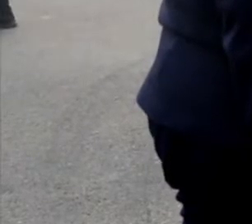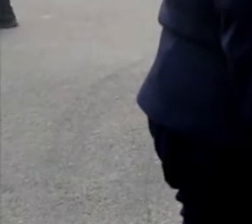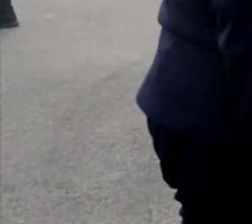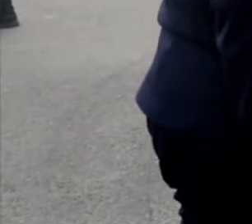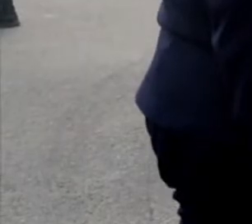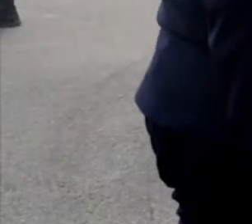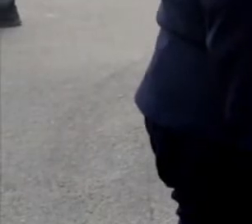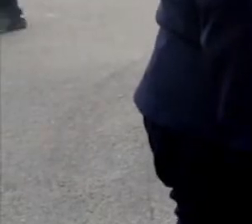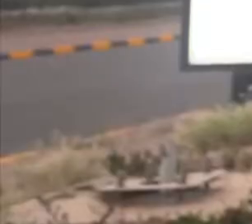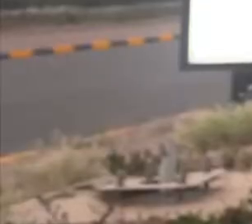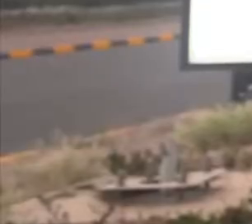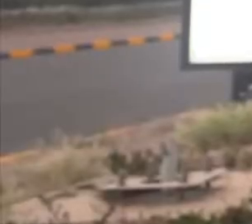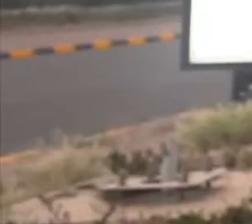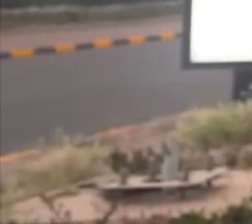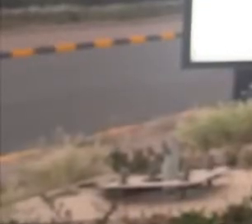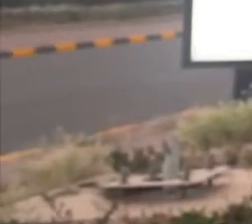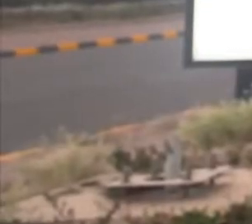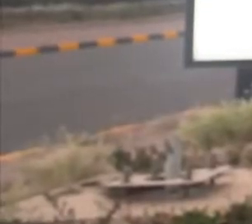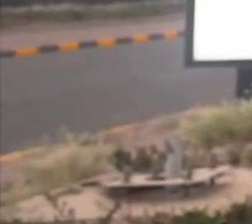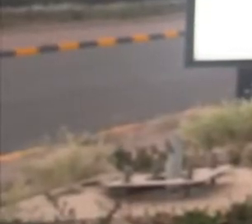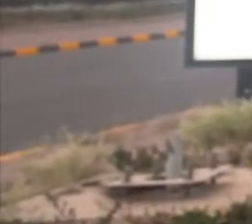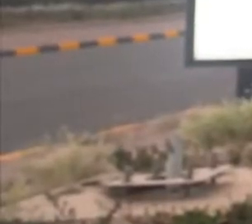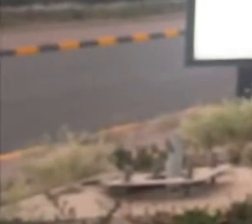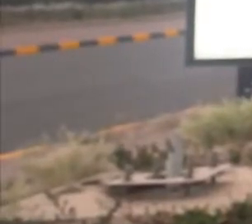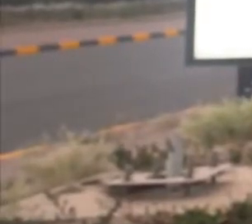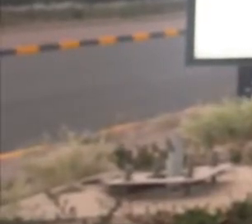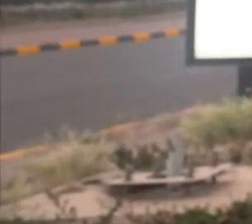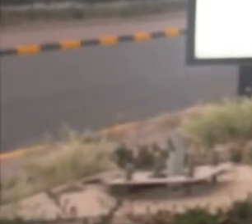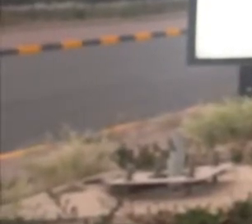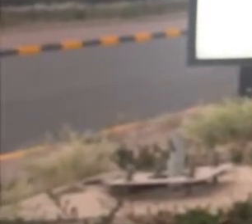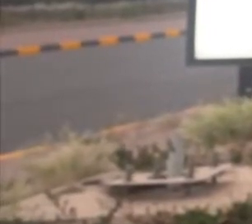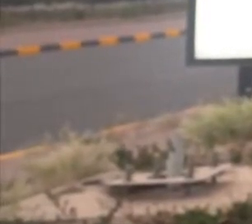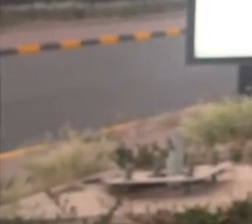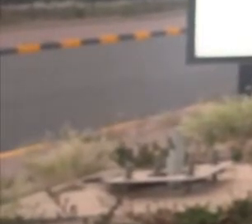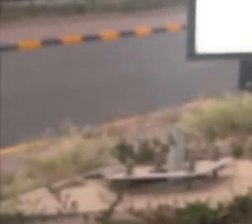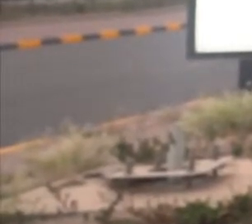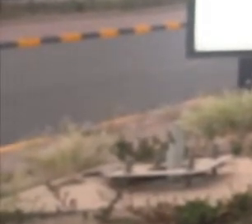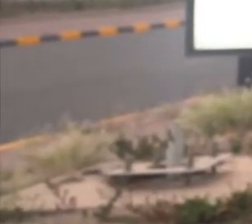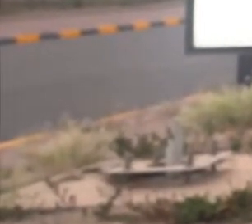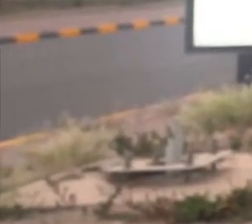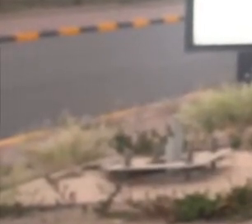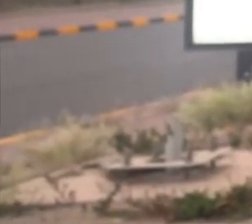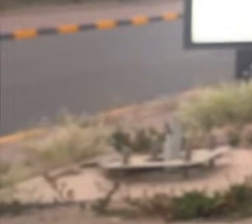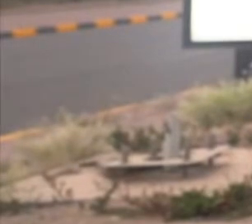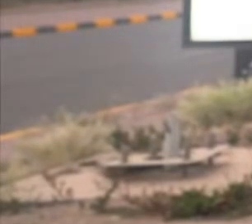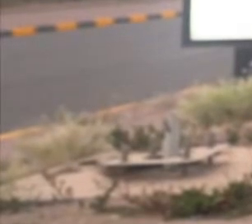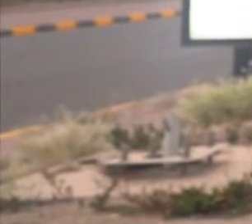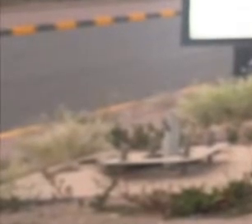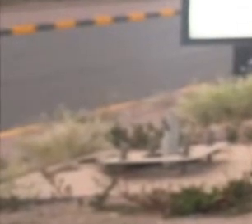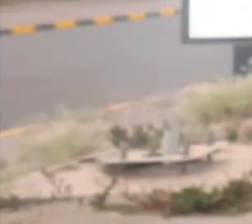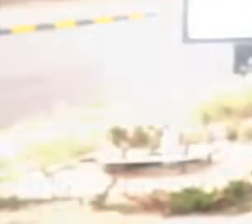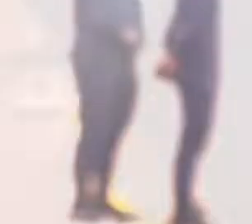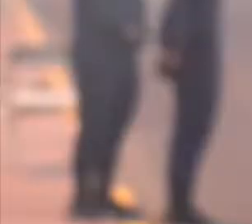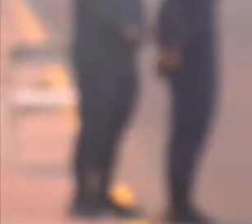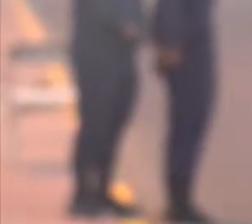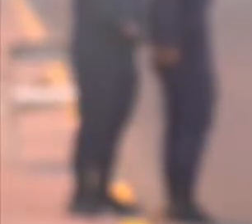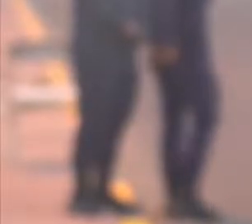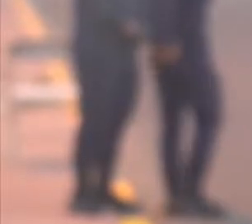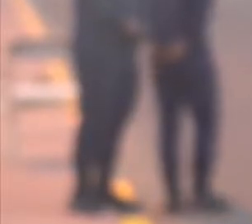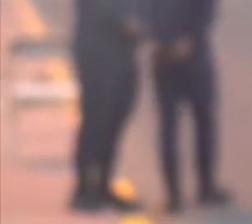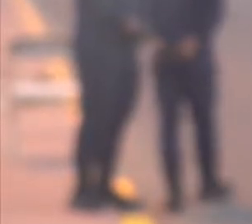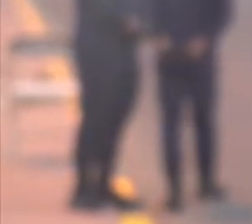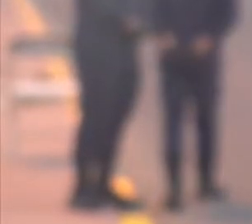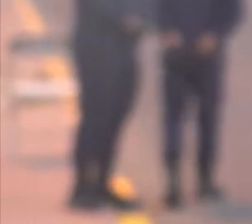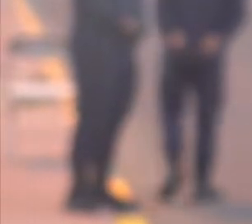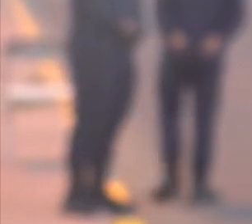هذه القوة هي الانتشار في كافة المحافظات لدعم إخواننا طبعا في كافة القطاعات الأخرى. طلعنا من